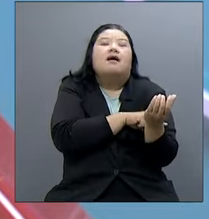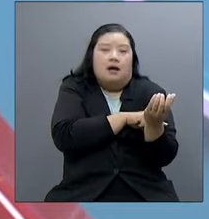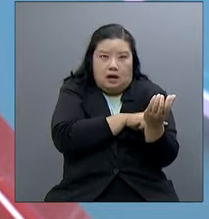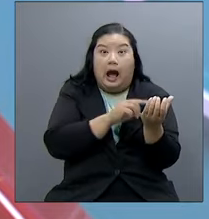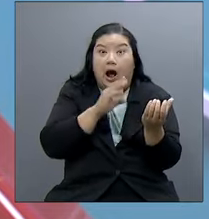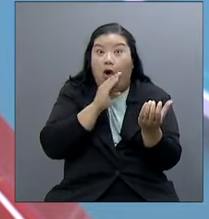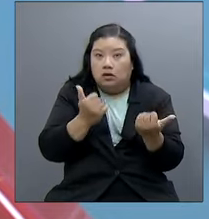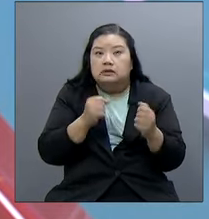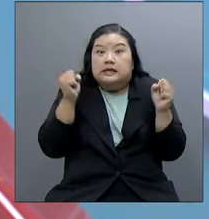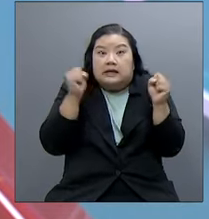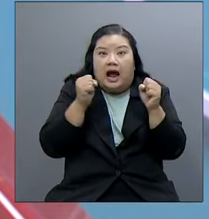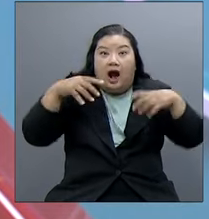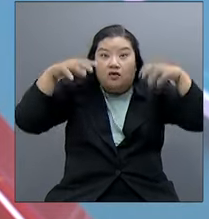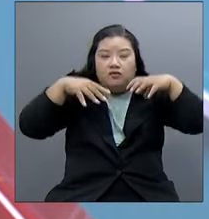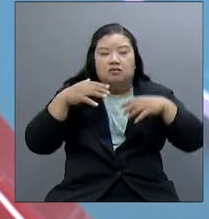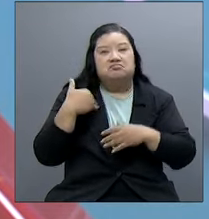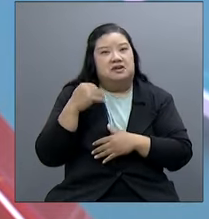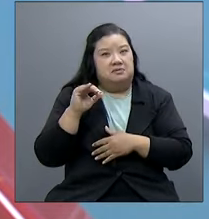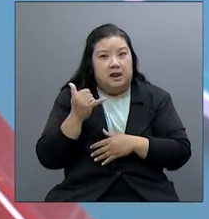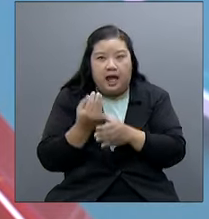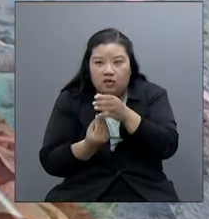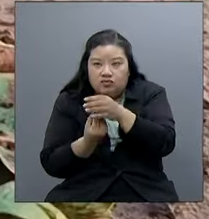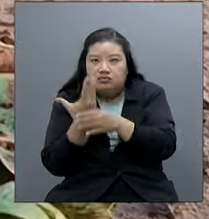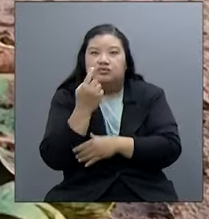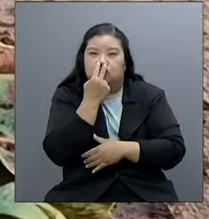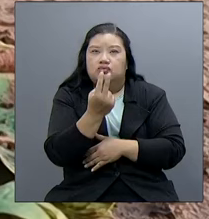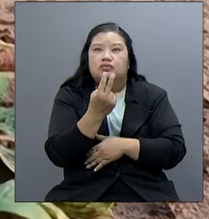ำลงดี อไปดูน่อยหนอย เป็อย่ไรครั